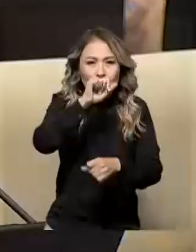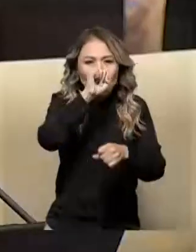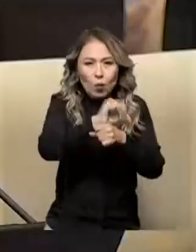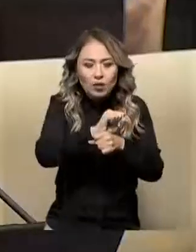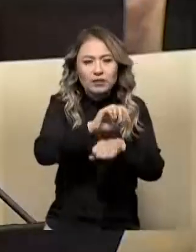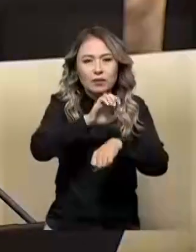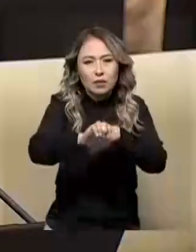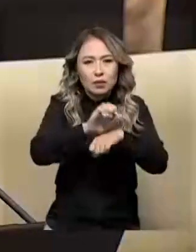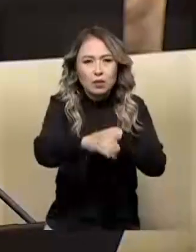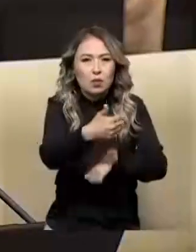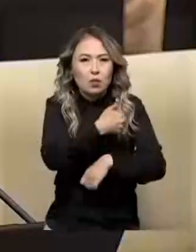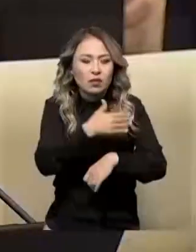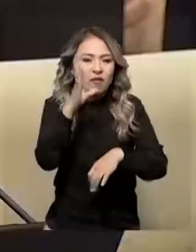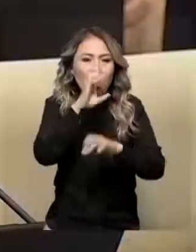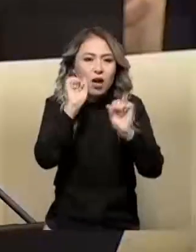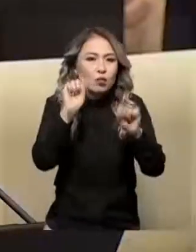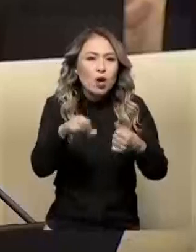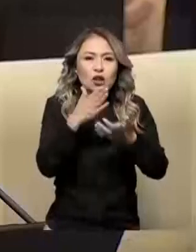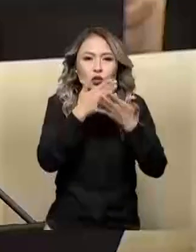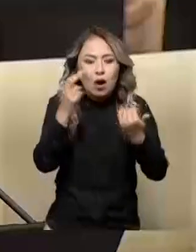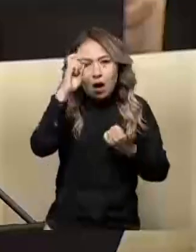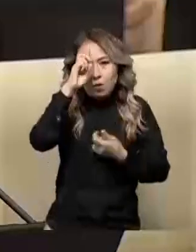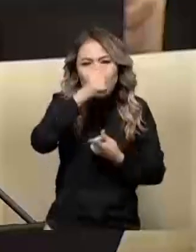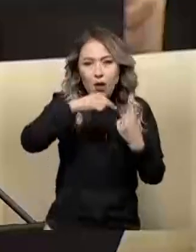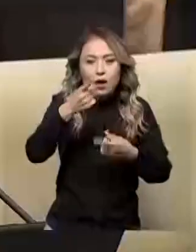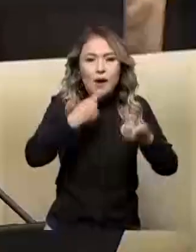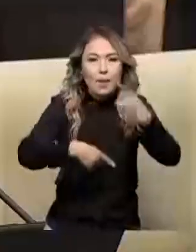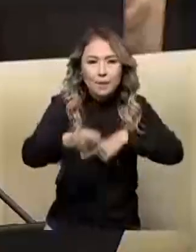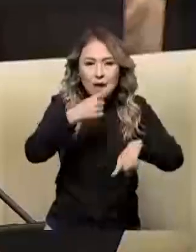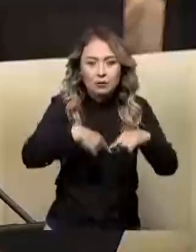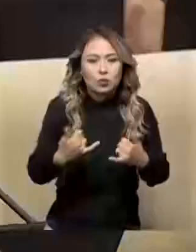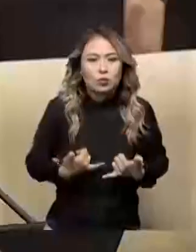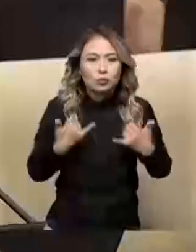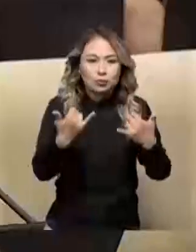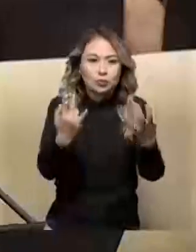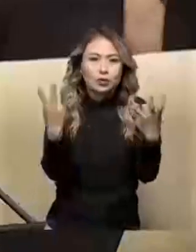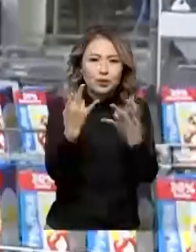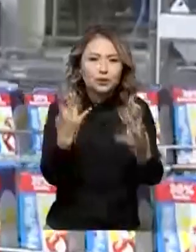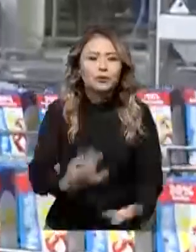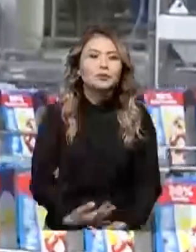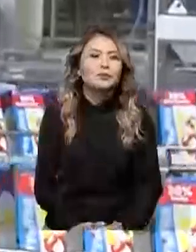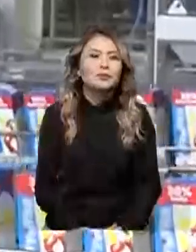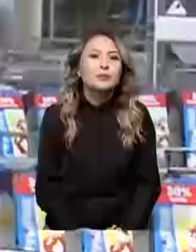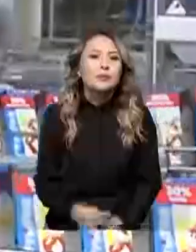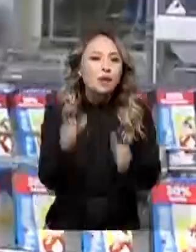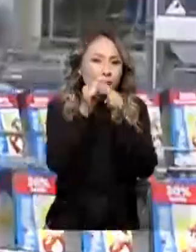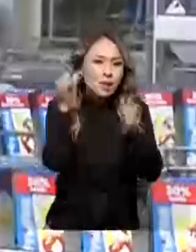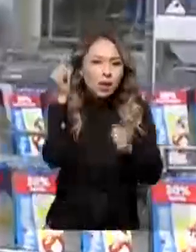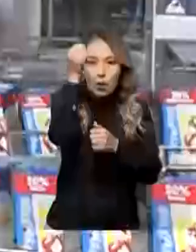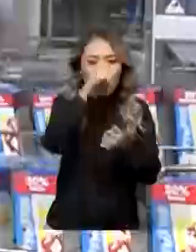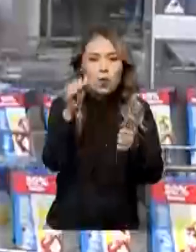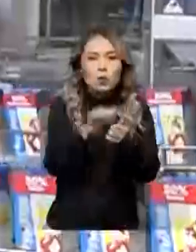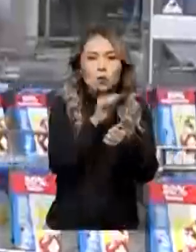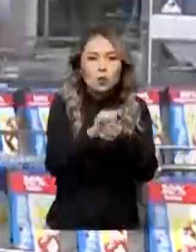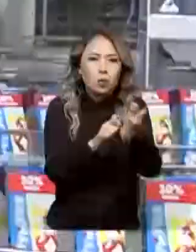өнім өндірісін жалғастыруға мүмкіндіктері жоқ. Үкімет қайта өңдеуді қолдау бойынша нақты ұсыныстар беруі тиіс. Былтыр еліміз құрғақ сүт